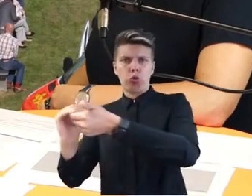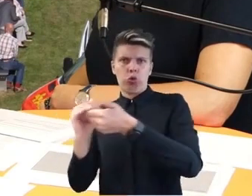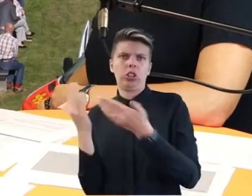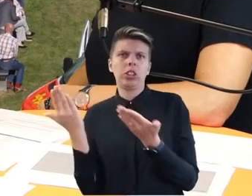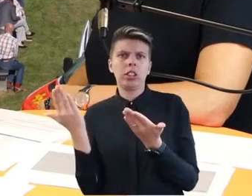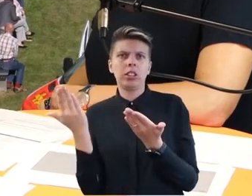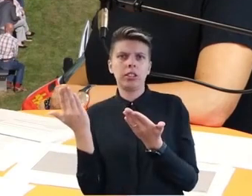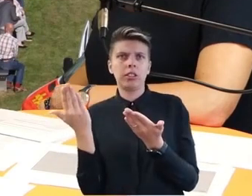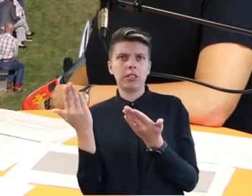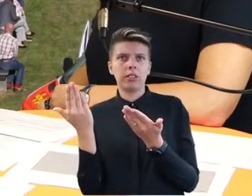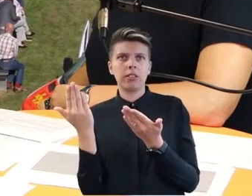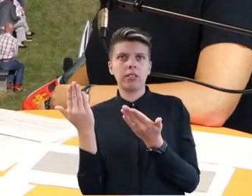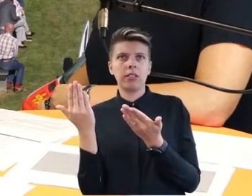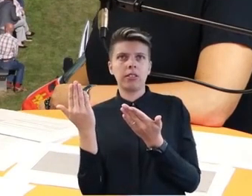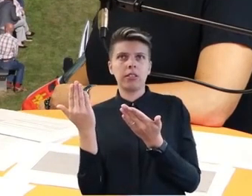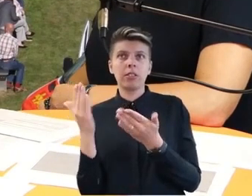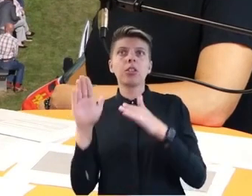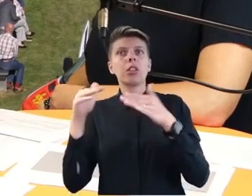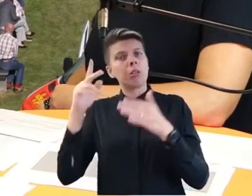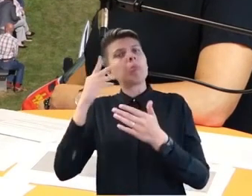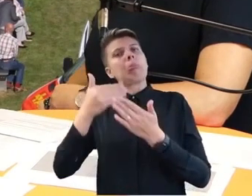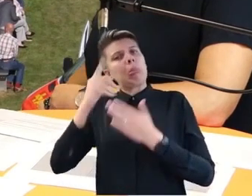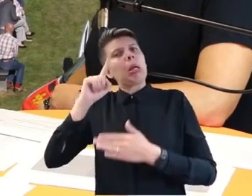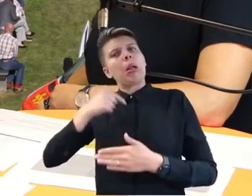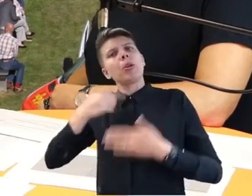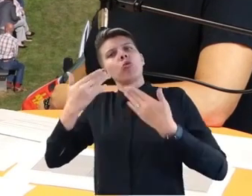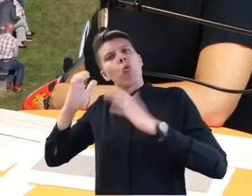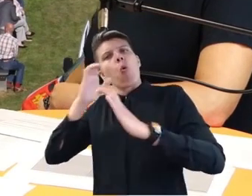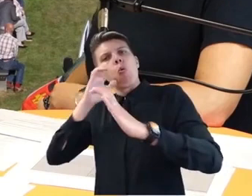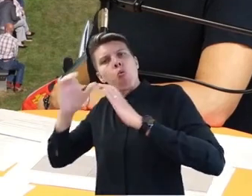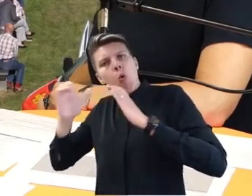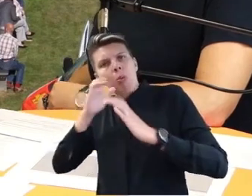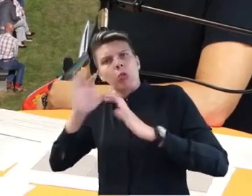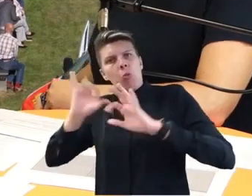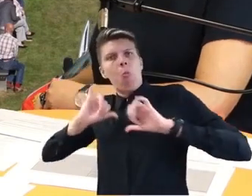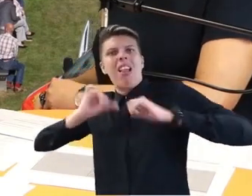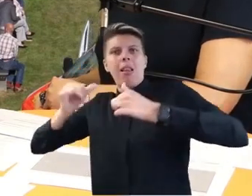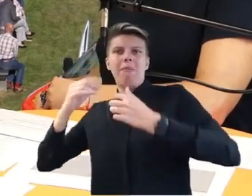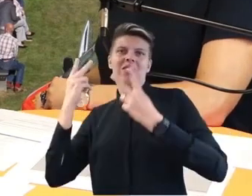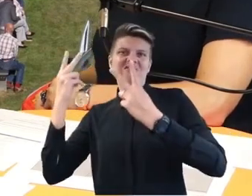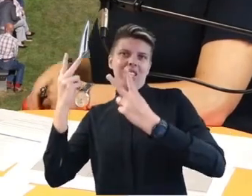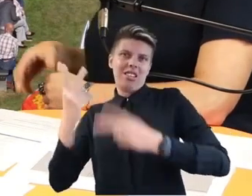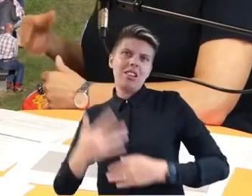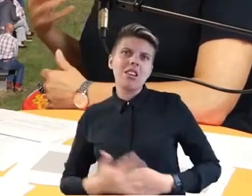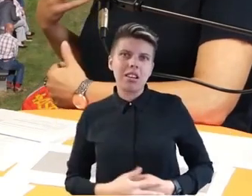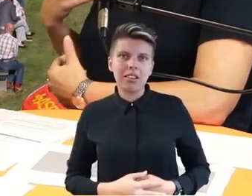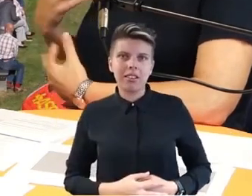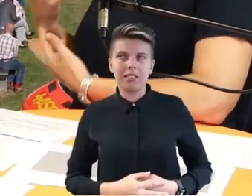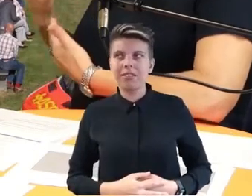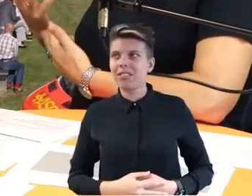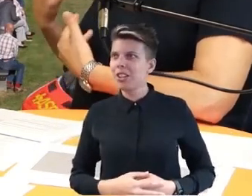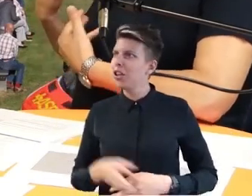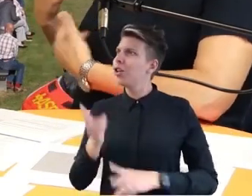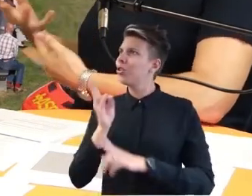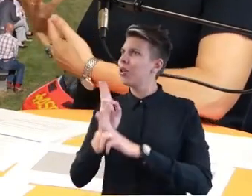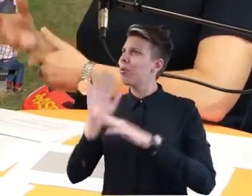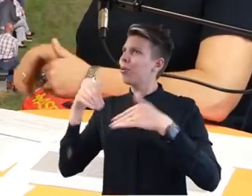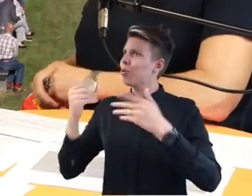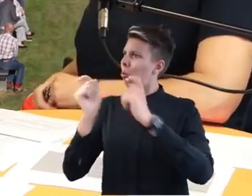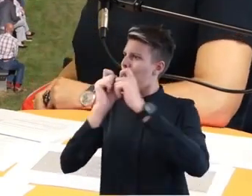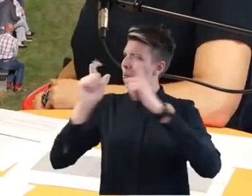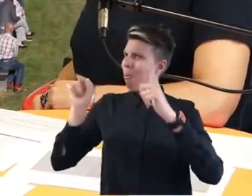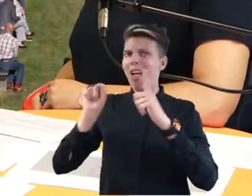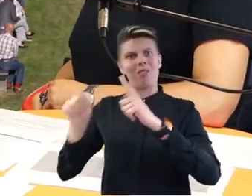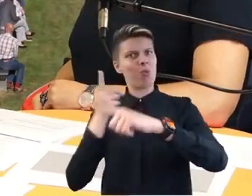eben doch wohl die bessere strategie ist zu überleben ja das ist aber auch ein sehr positives bild